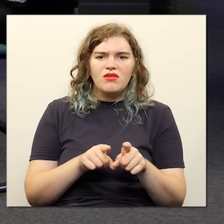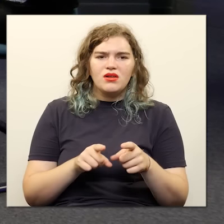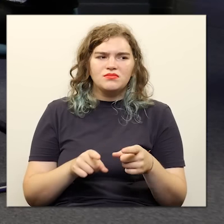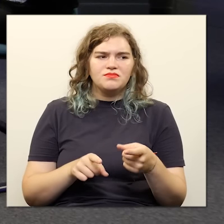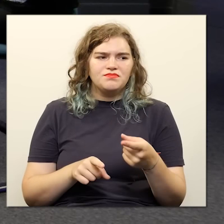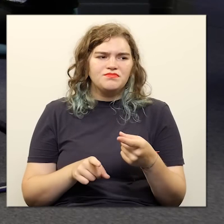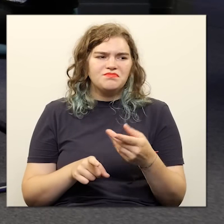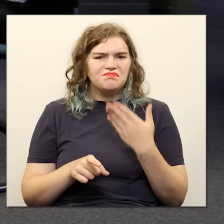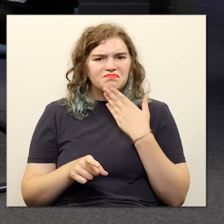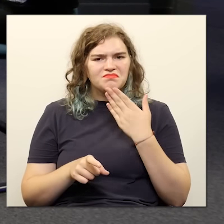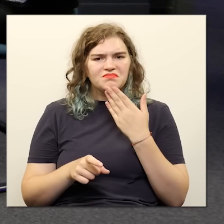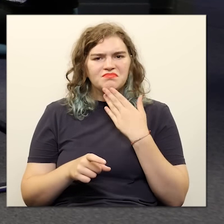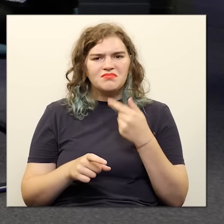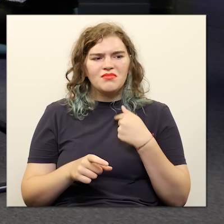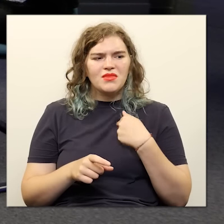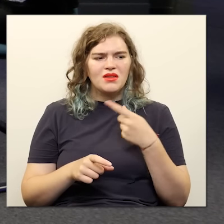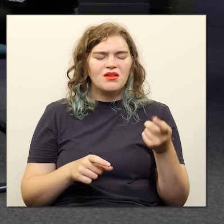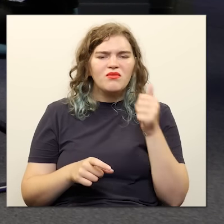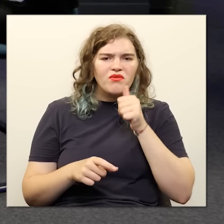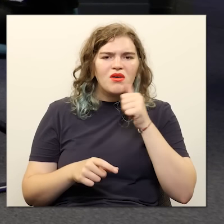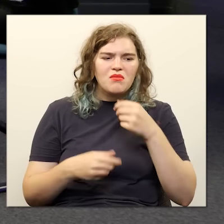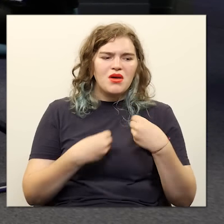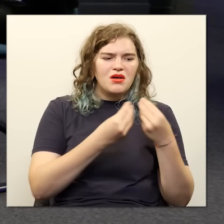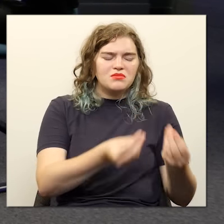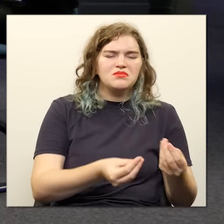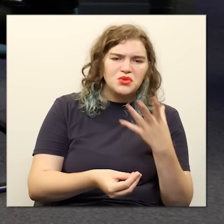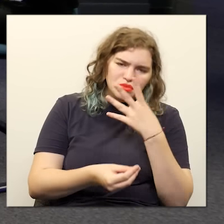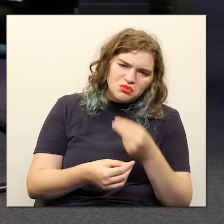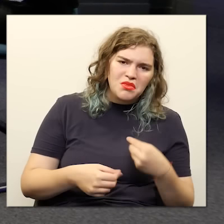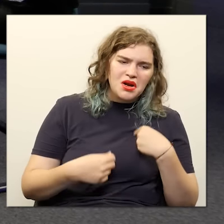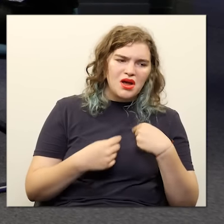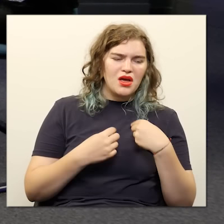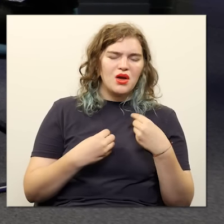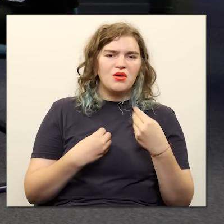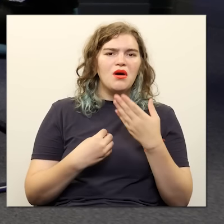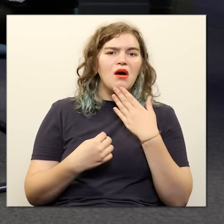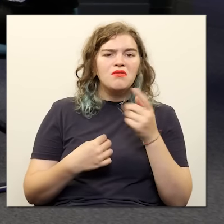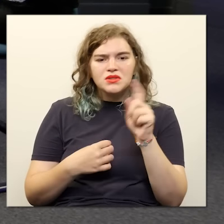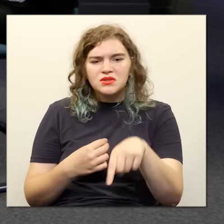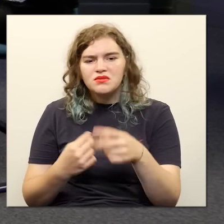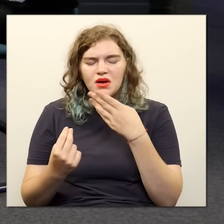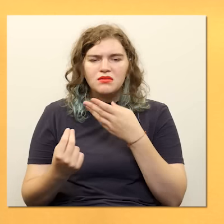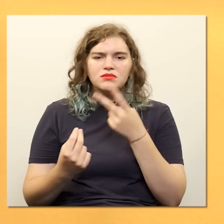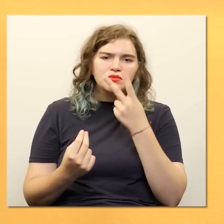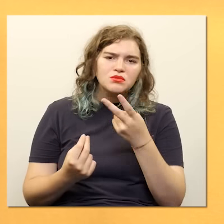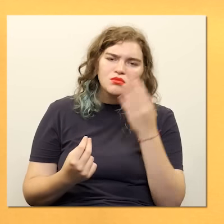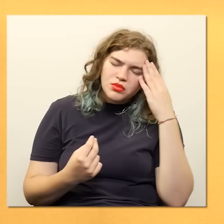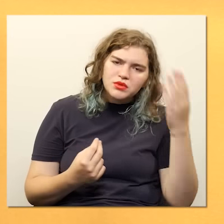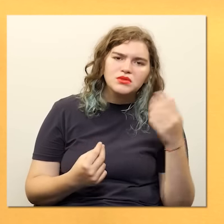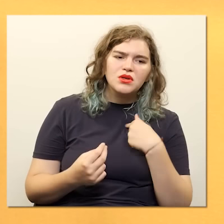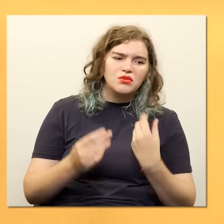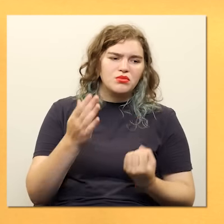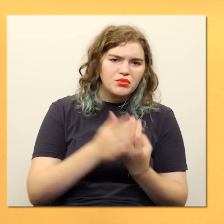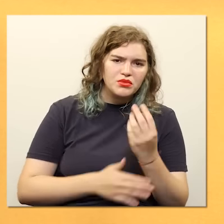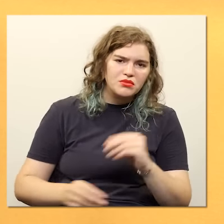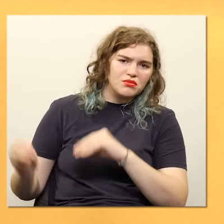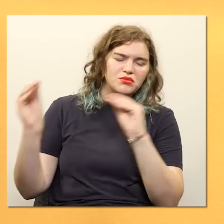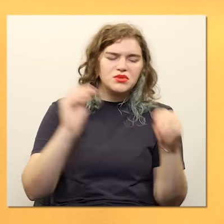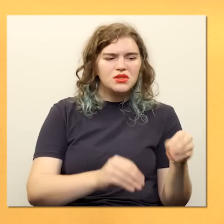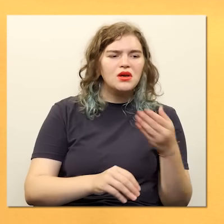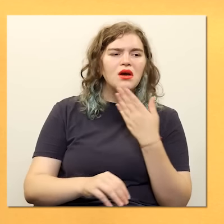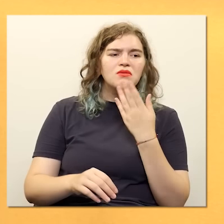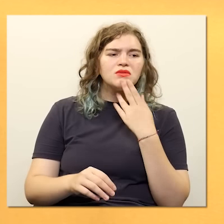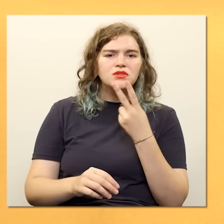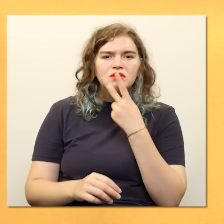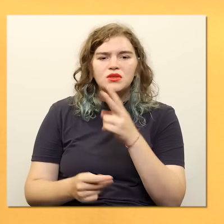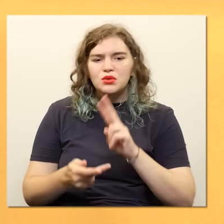un mare păcat înaintea lui Dumnezeu, că am umilit pe femeia aia amărâtă care a venit să mă vadă. Eram proaspeți mutați